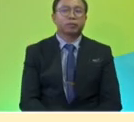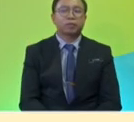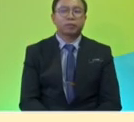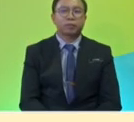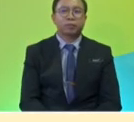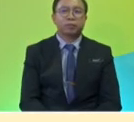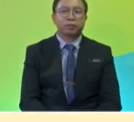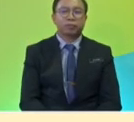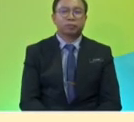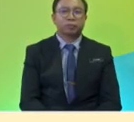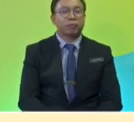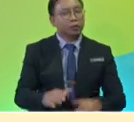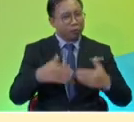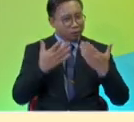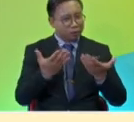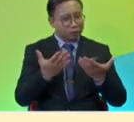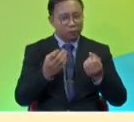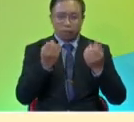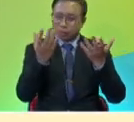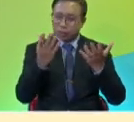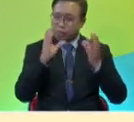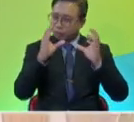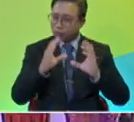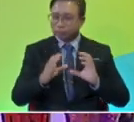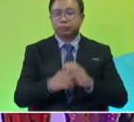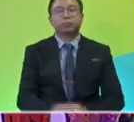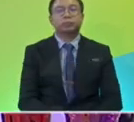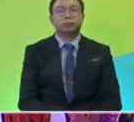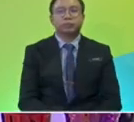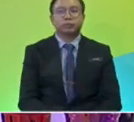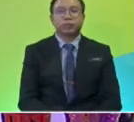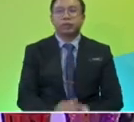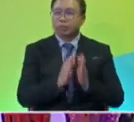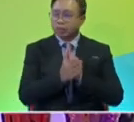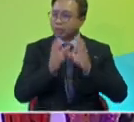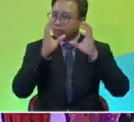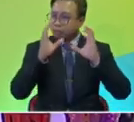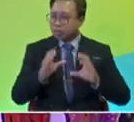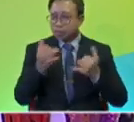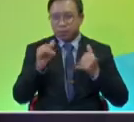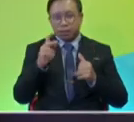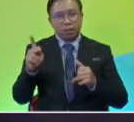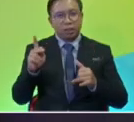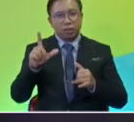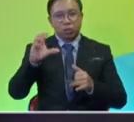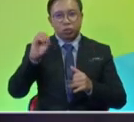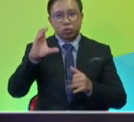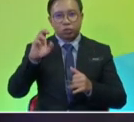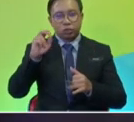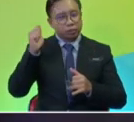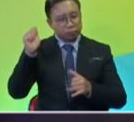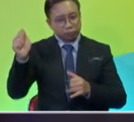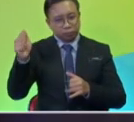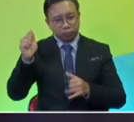lapan macam-macam yang saya buat tadi Cikgu boleh okey jadi cara kita mainkan loceng ini adalah loceng okey alat